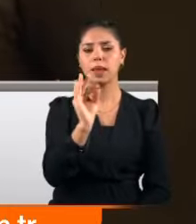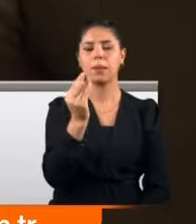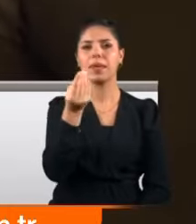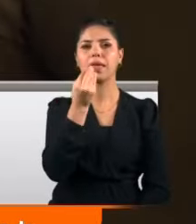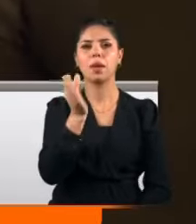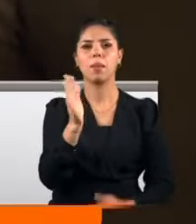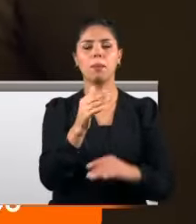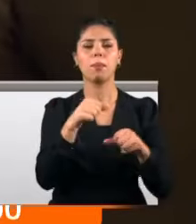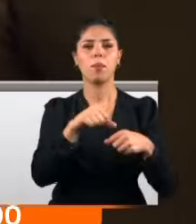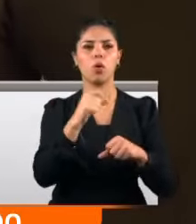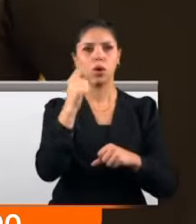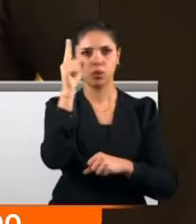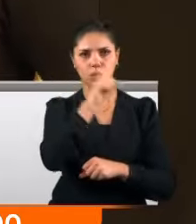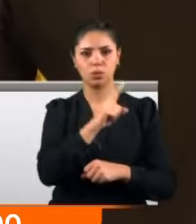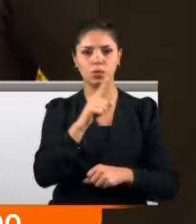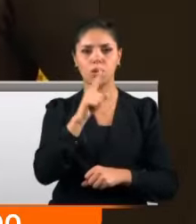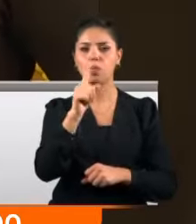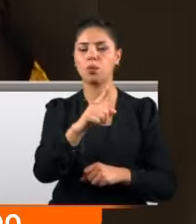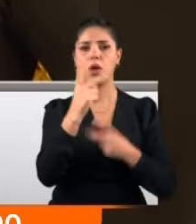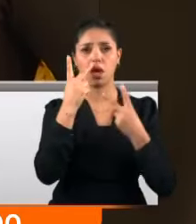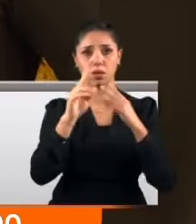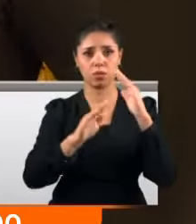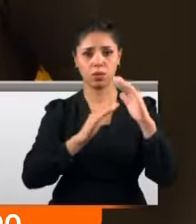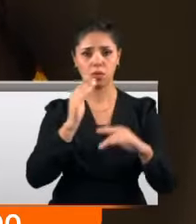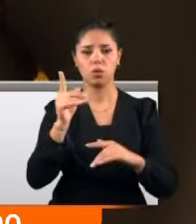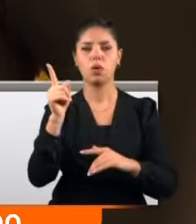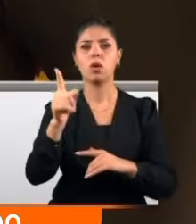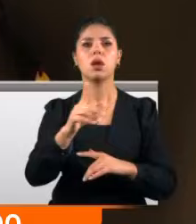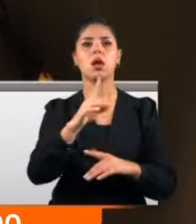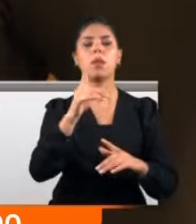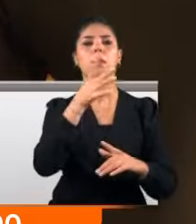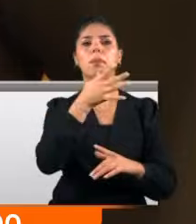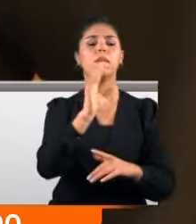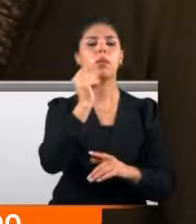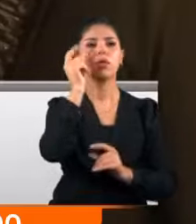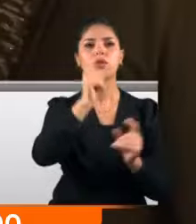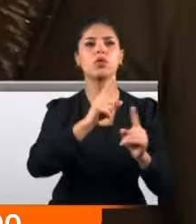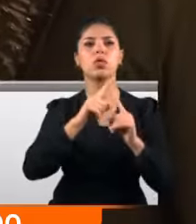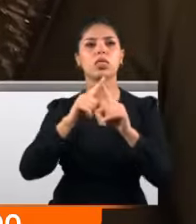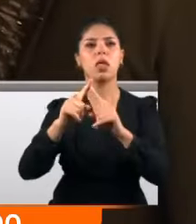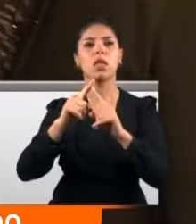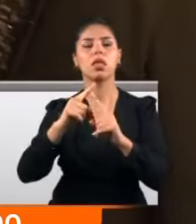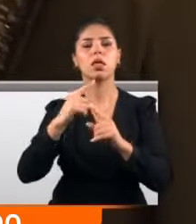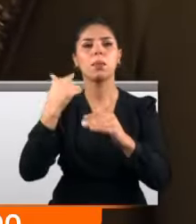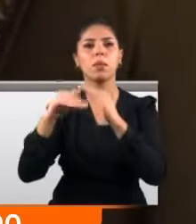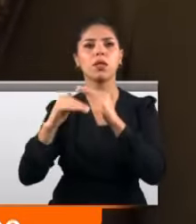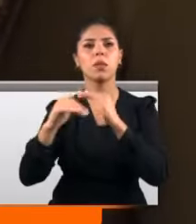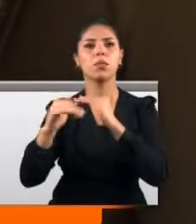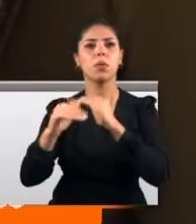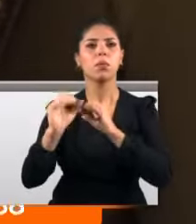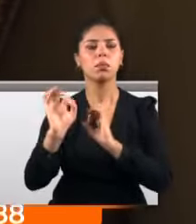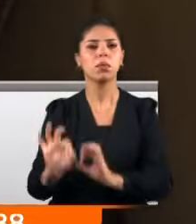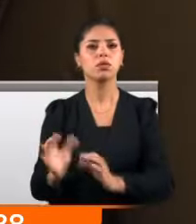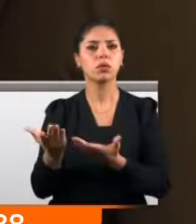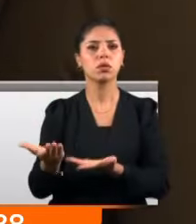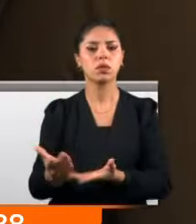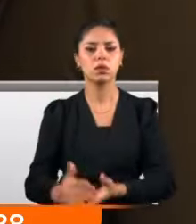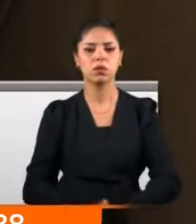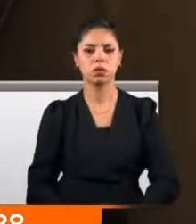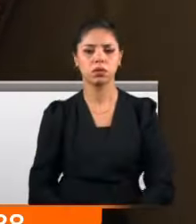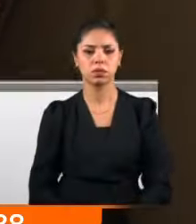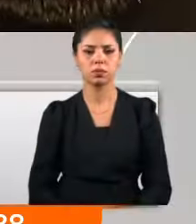bu açıklamadan sonra kimliği belirsiz kişiler Akyürek ailesini hedef almaya başladı. Bu işin başında artık hani